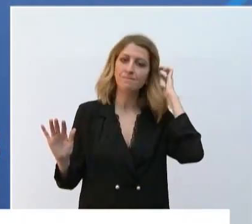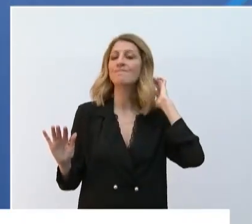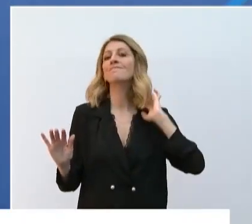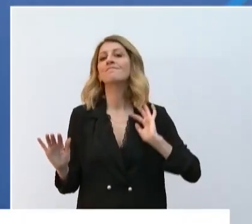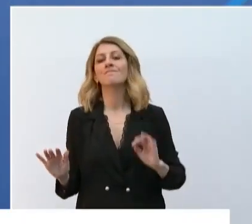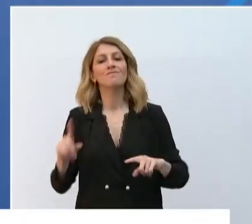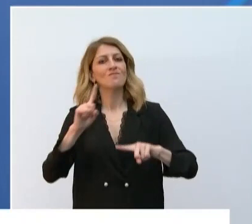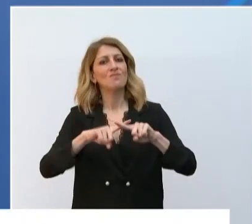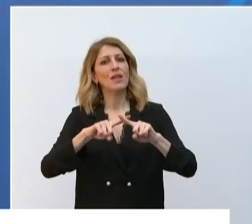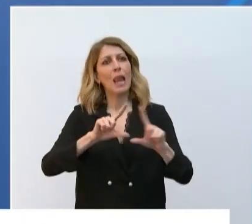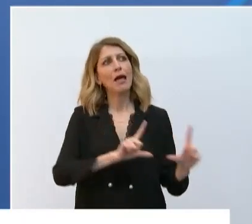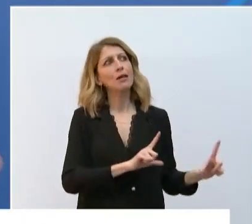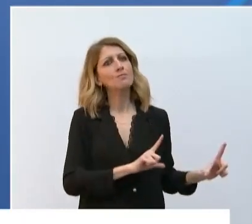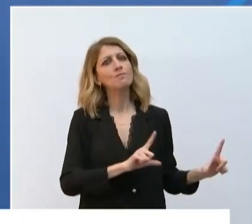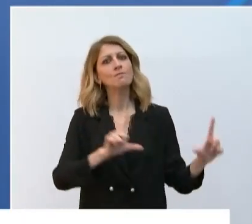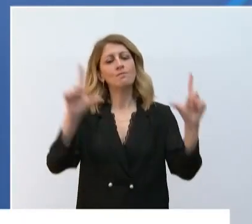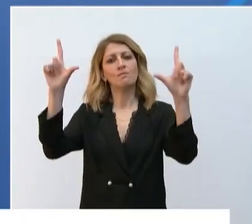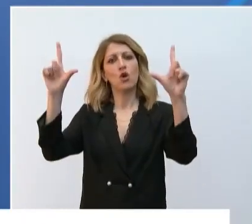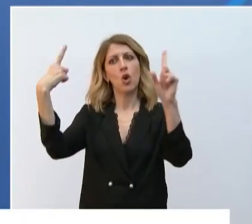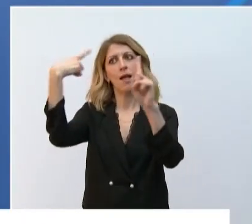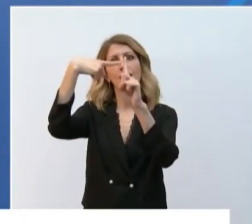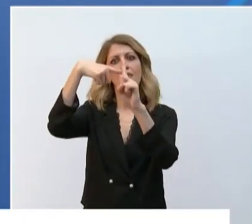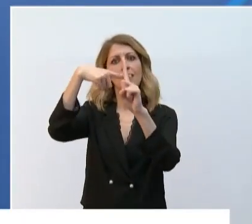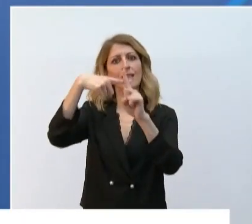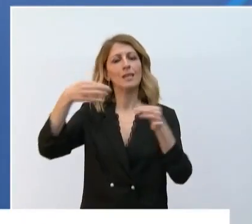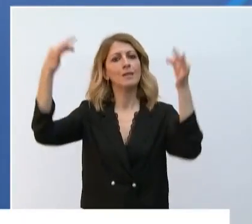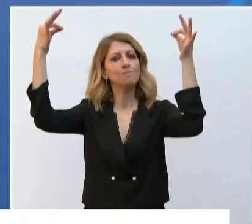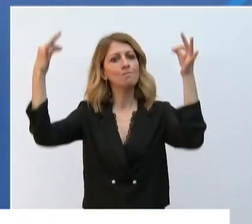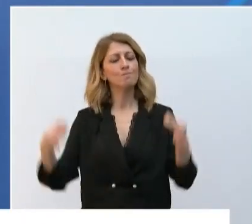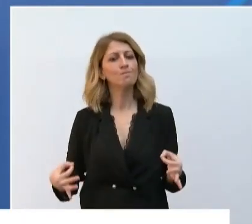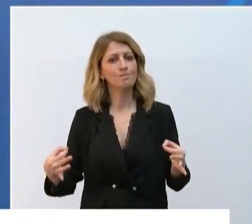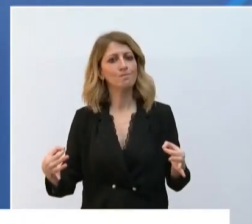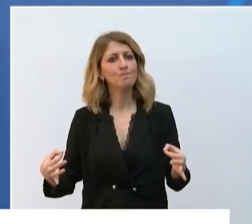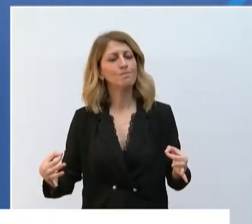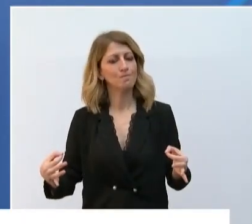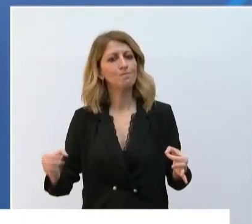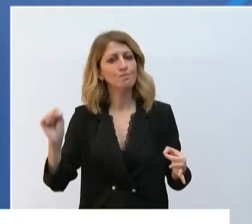οποία σας παρουσιάζω για την βελτίωση της εικόνας της χώρας δεν